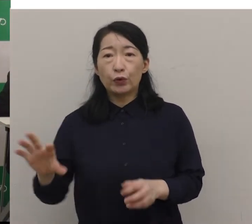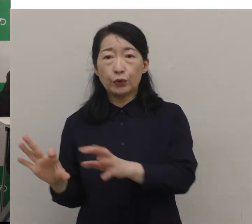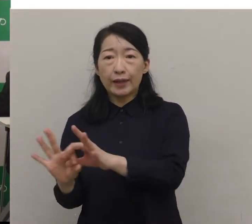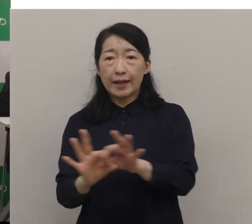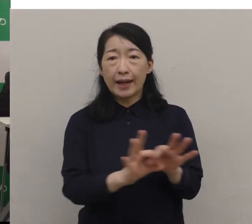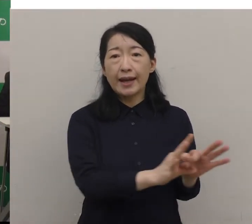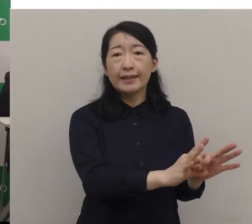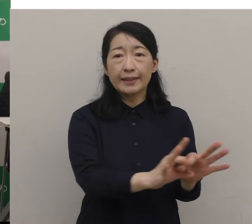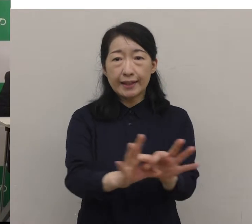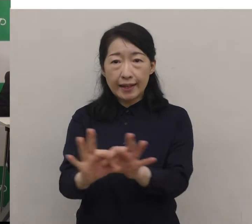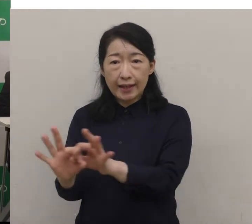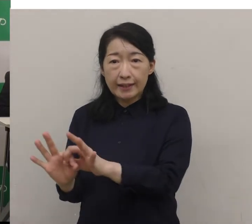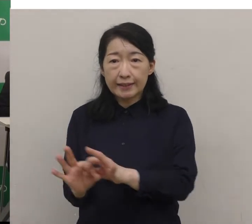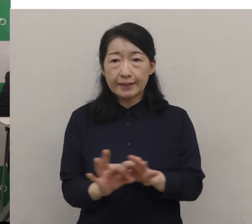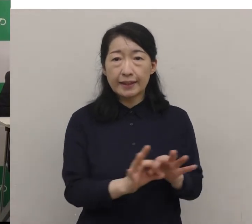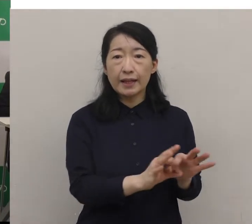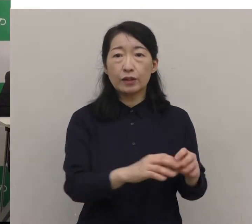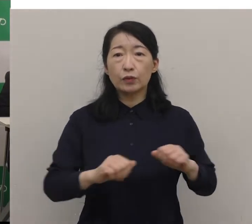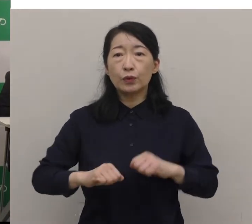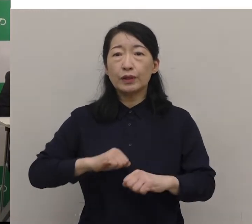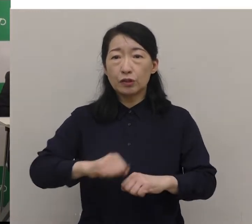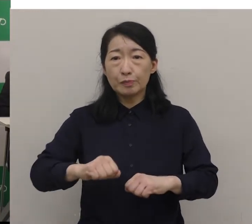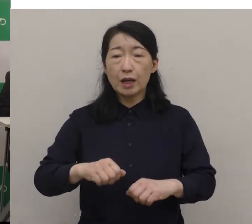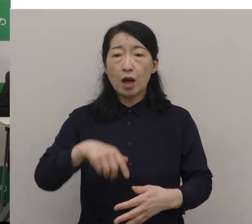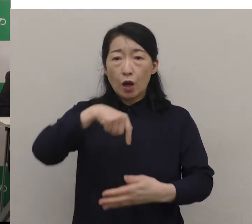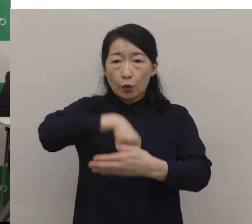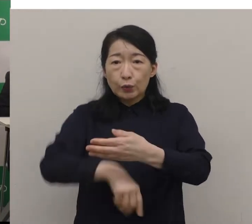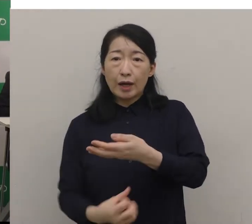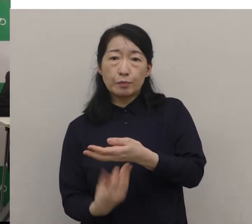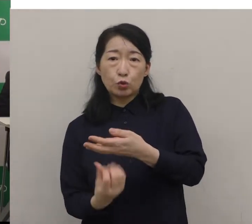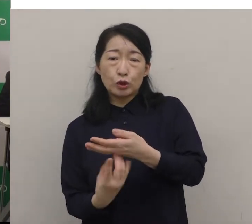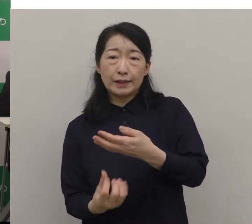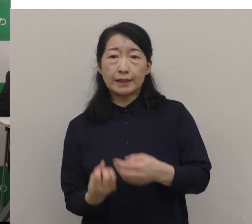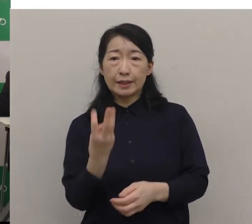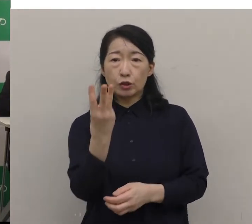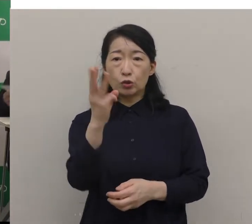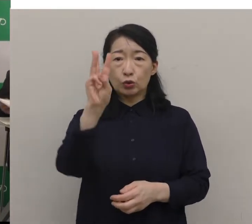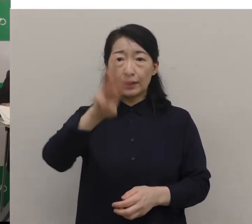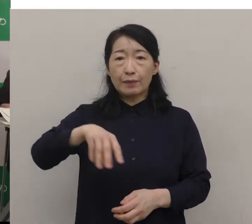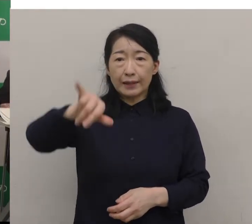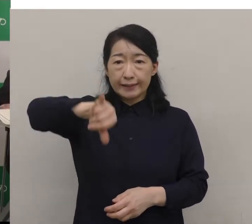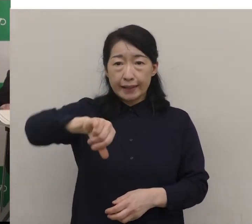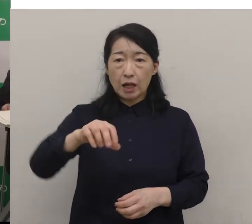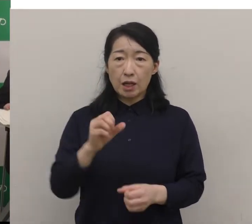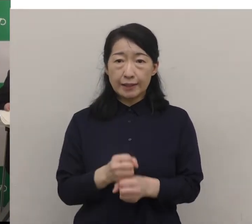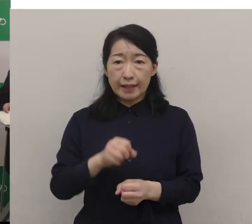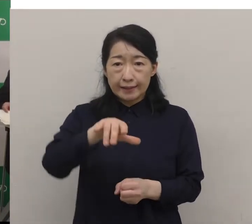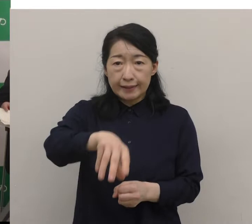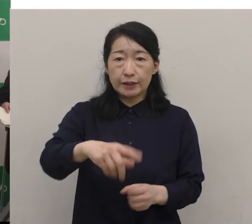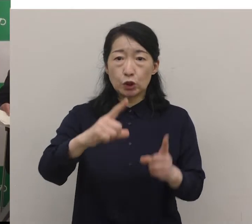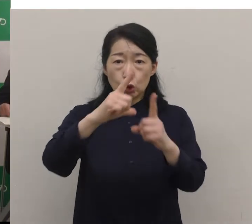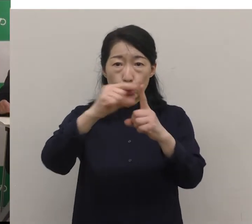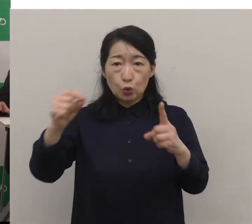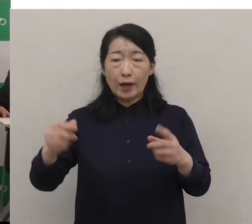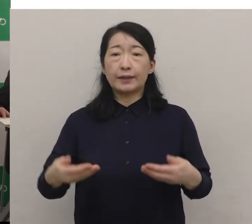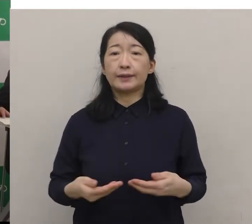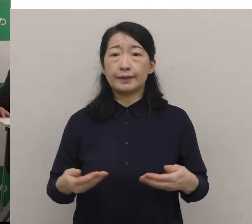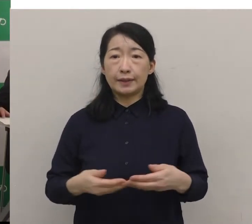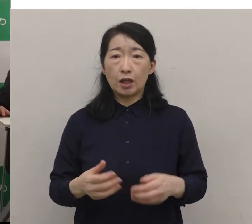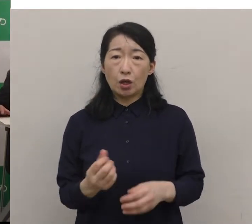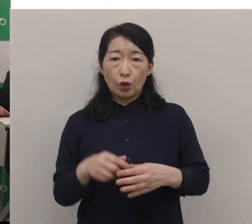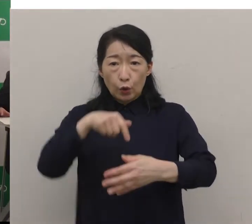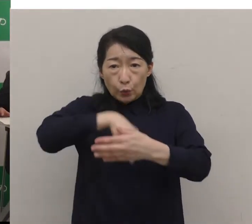関の連携による取り組み、深蒸し菊川茶産地ツアー造成事業についてでございます。 豚